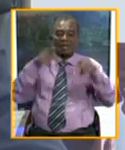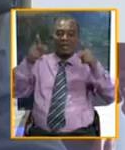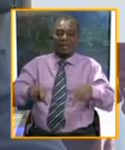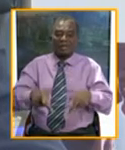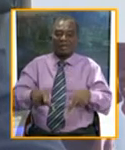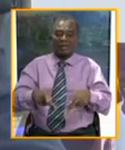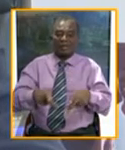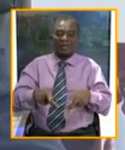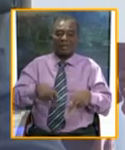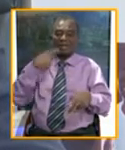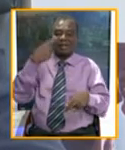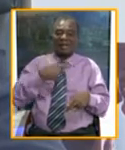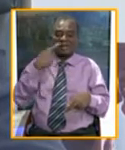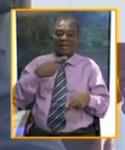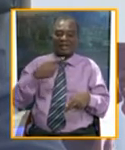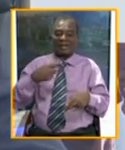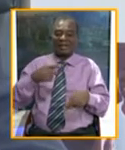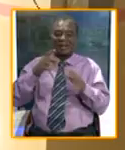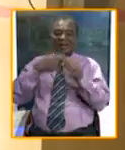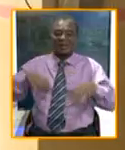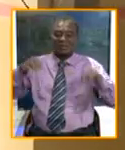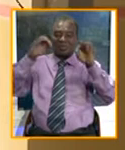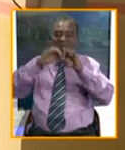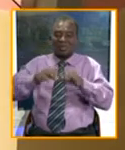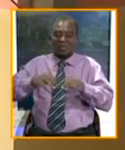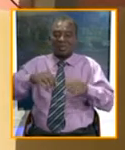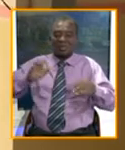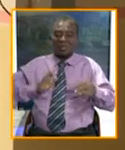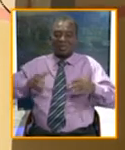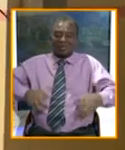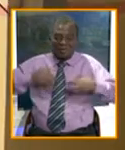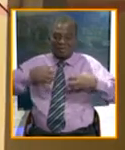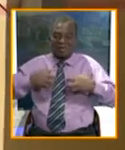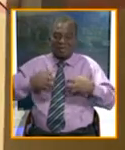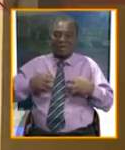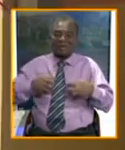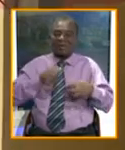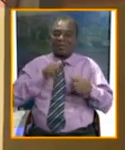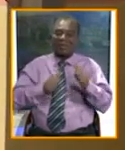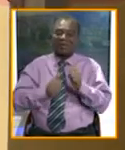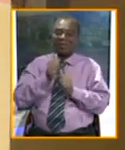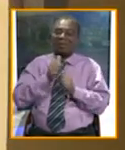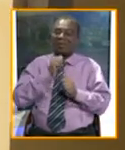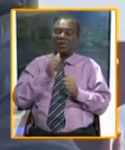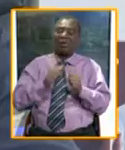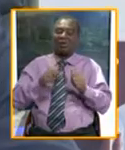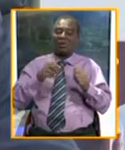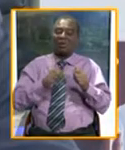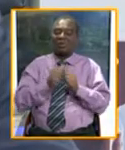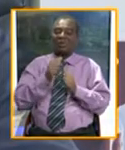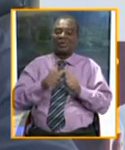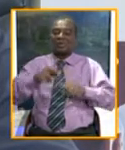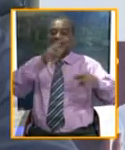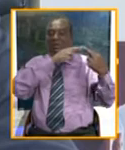personnes qui méritent notre courroux. Il n'y a pas plus responsable que celui qui construit, celui que nous